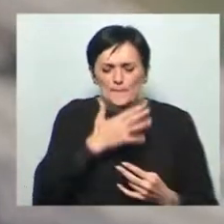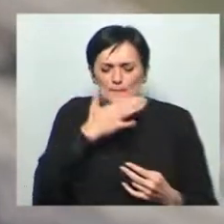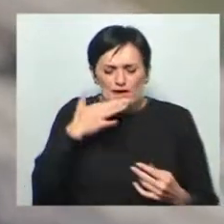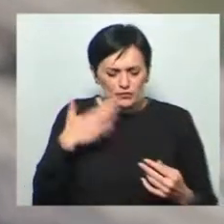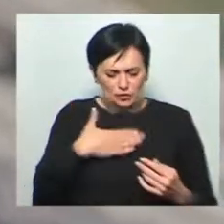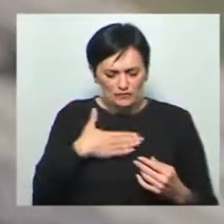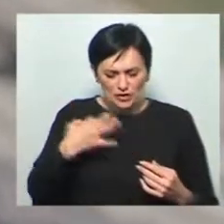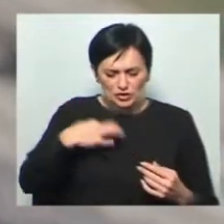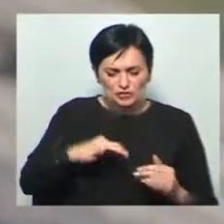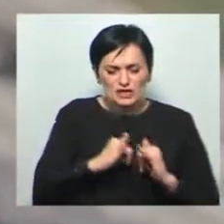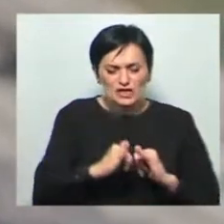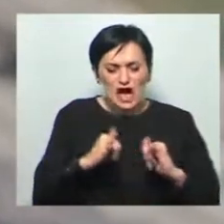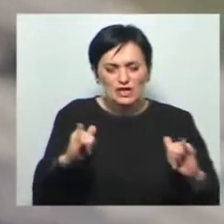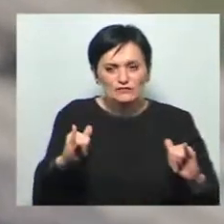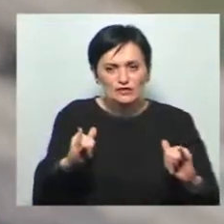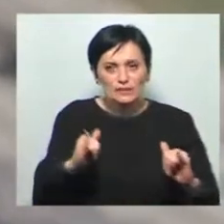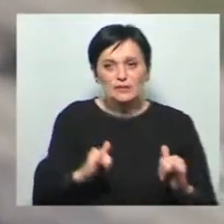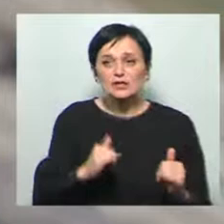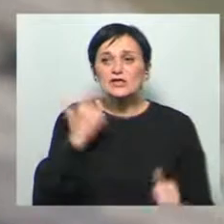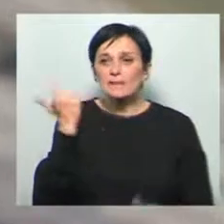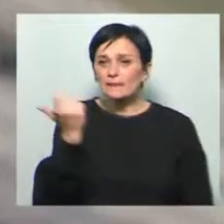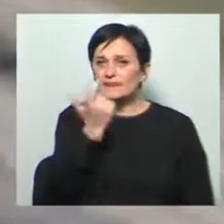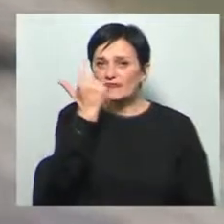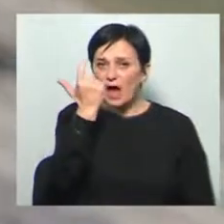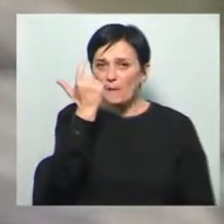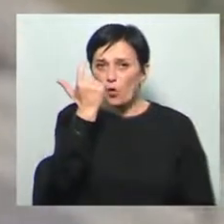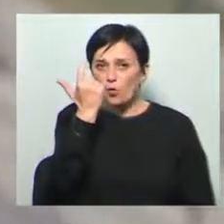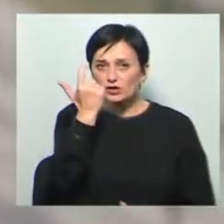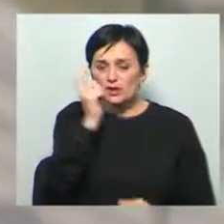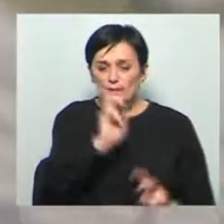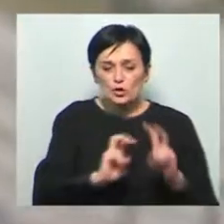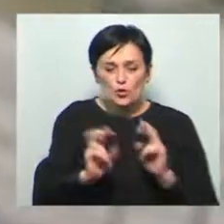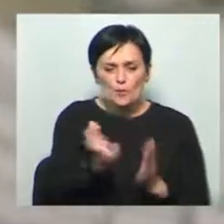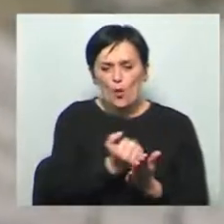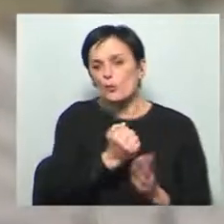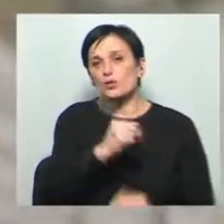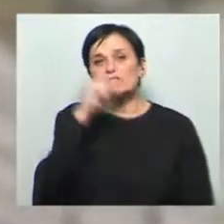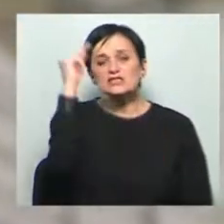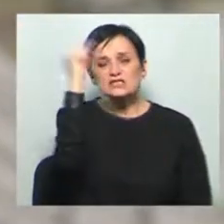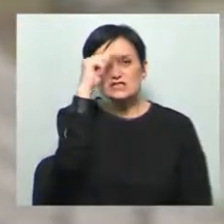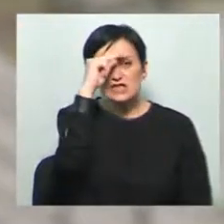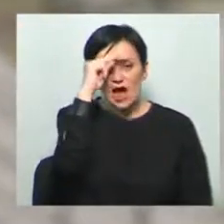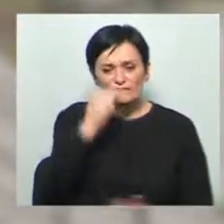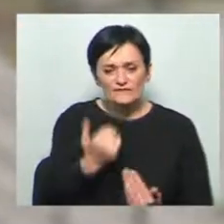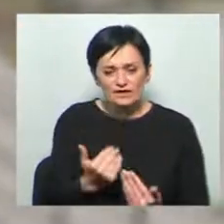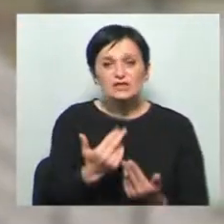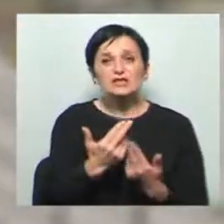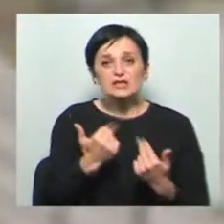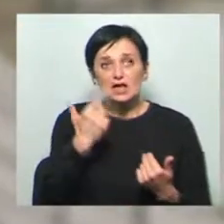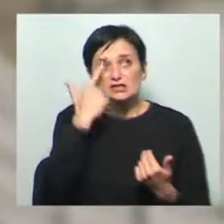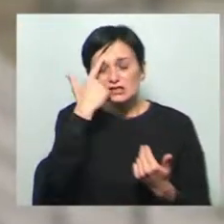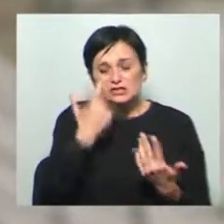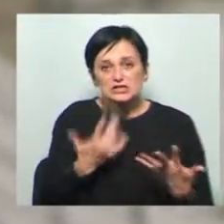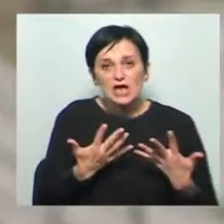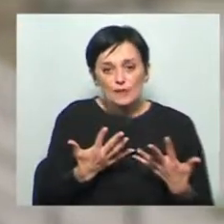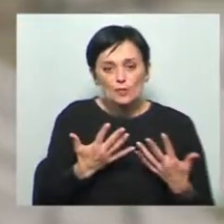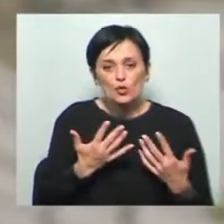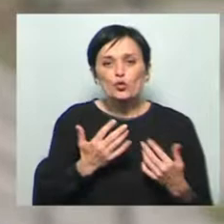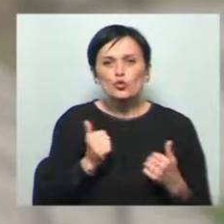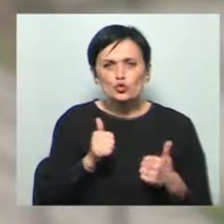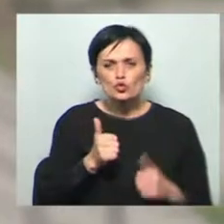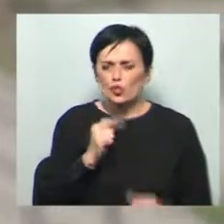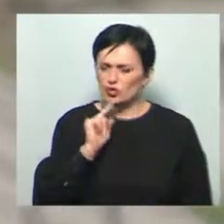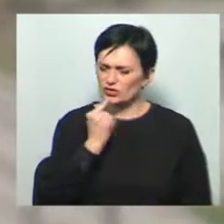შვილებს განვითარებისთვის, დამოუკიდებლობის მოპოვებისთვის, სწავლისთვის და წარმომიდგენია,